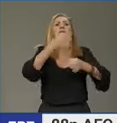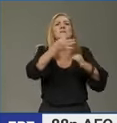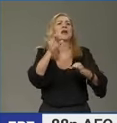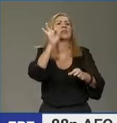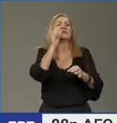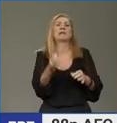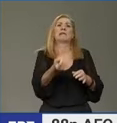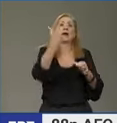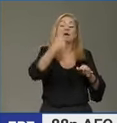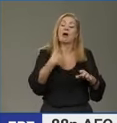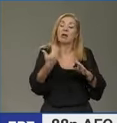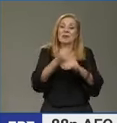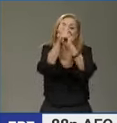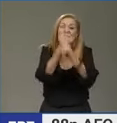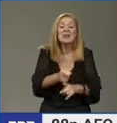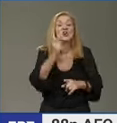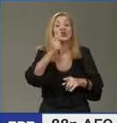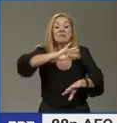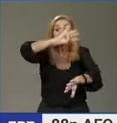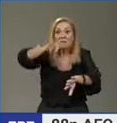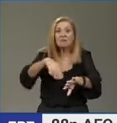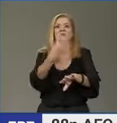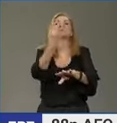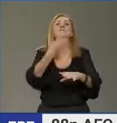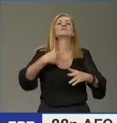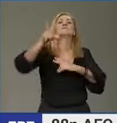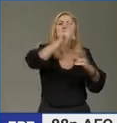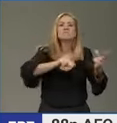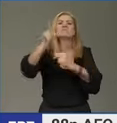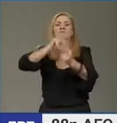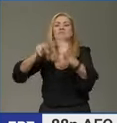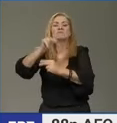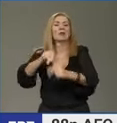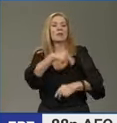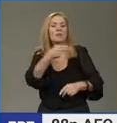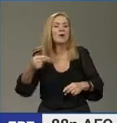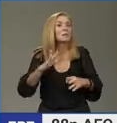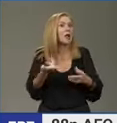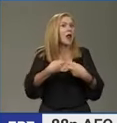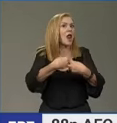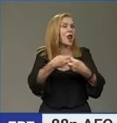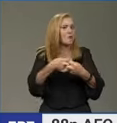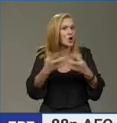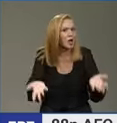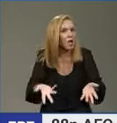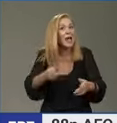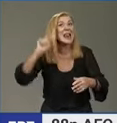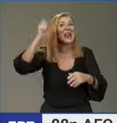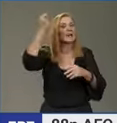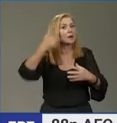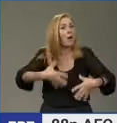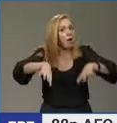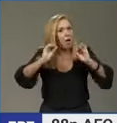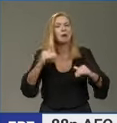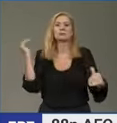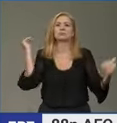κάναμε μια ειδική εκδήλωση και καθίσαμε 4 ώρες και τα συζητούσαμε. Τα ηλεκτρικά λεωφορεία είναι ήδη στους δρόμους της Θεσσαλονίκης τα πρώτα. Οι πολίτες